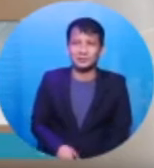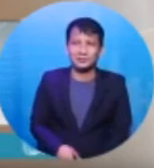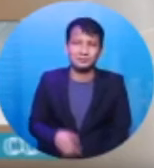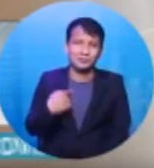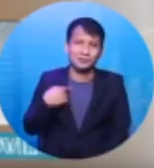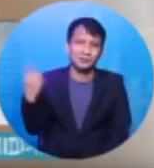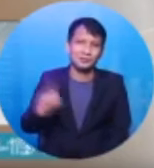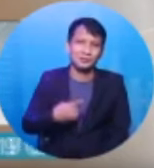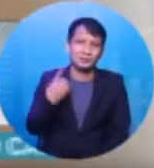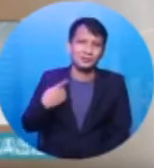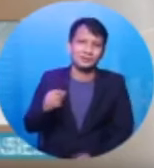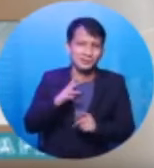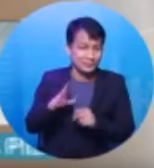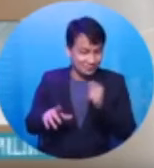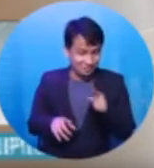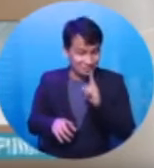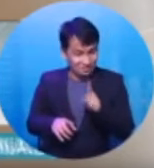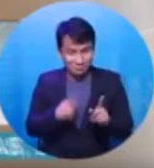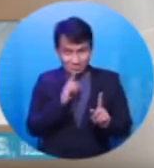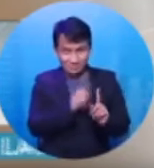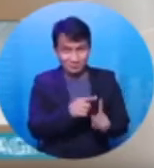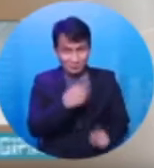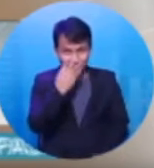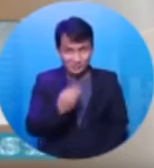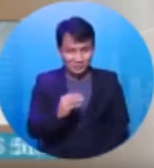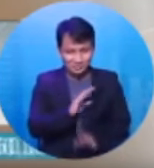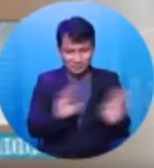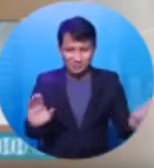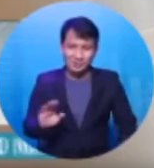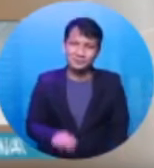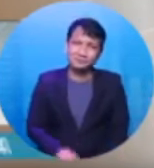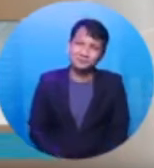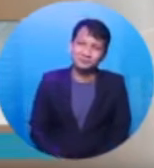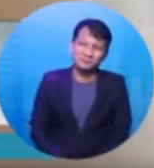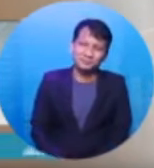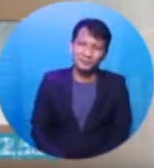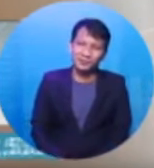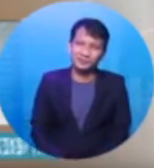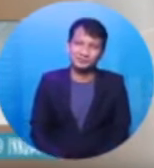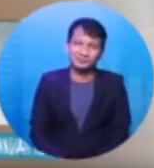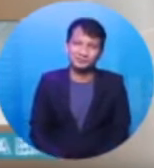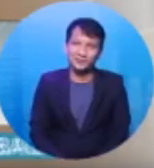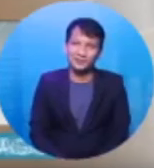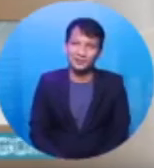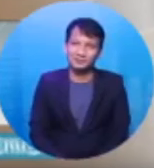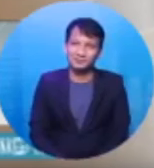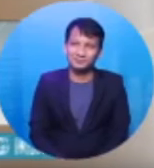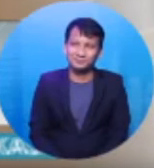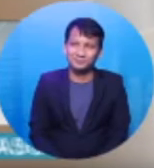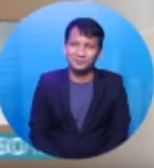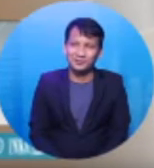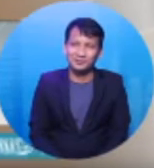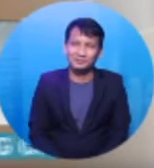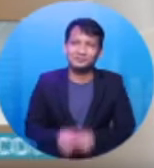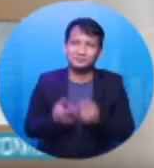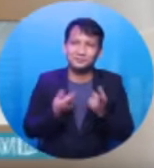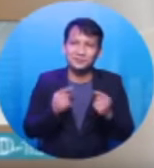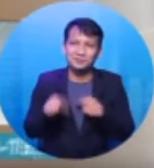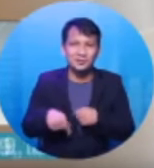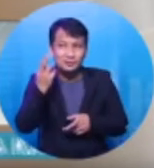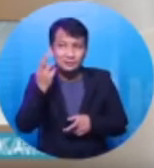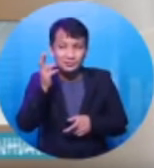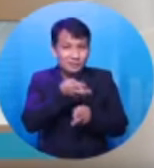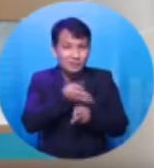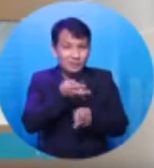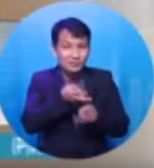ako. Okay. So, hindi totoo yun? Hindi. Okay, sige po. So, maliwanag. So, Ma'am Rene Rose, ganito na lang po. Bantayan nyo na